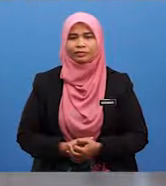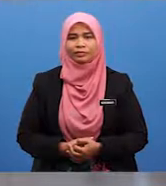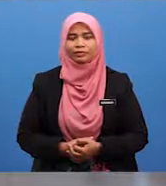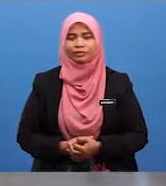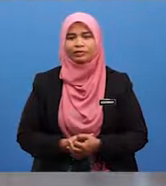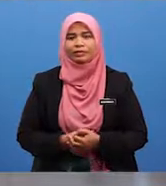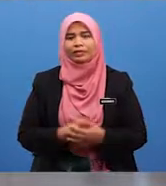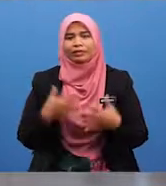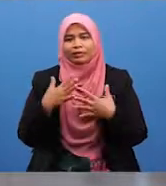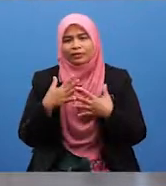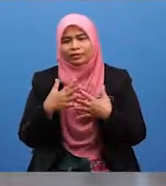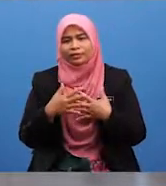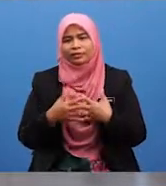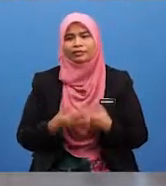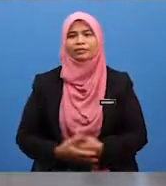Takutnya